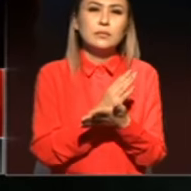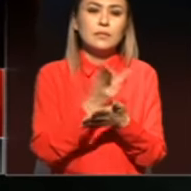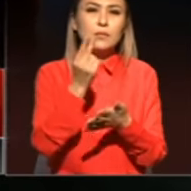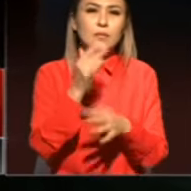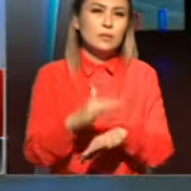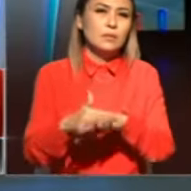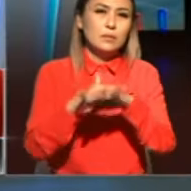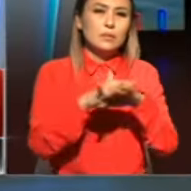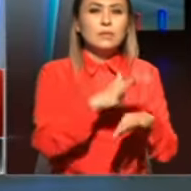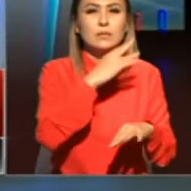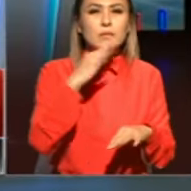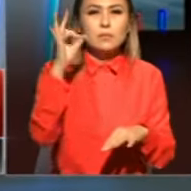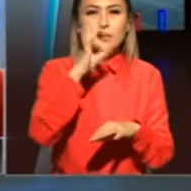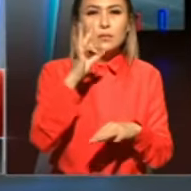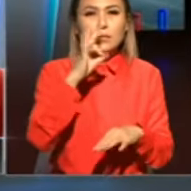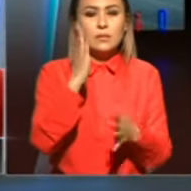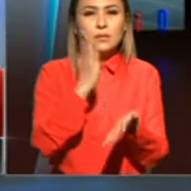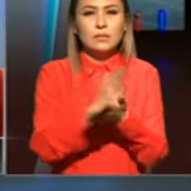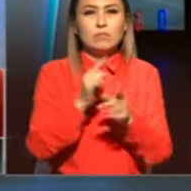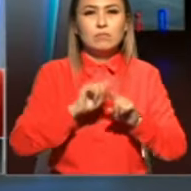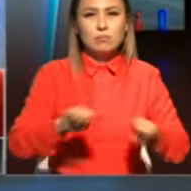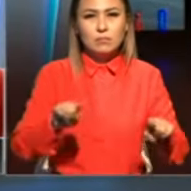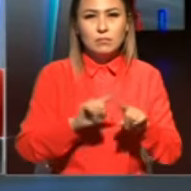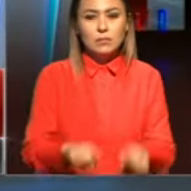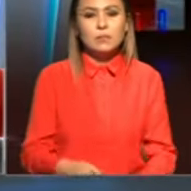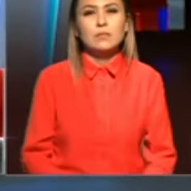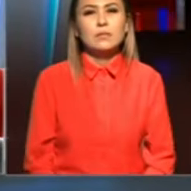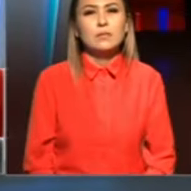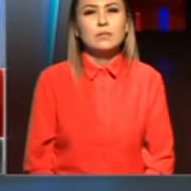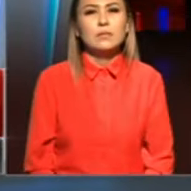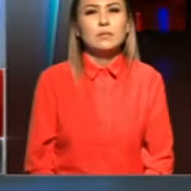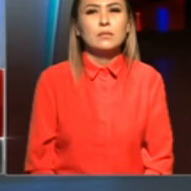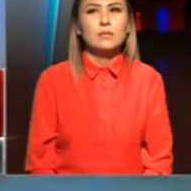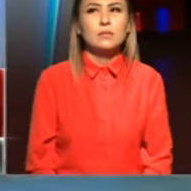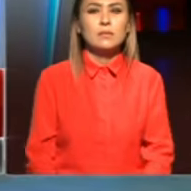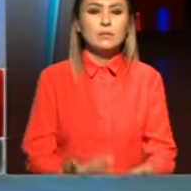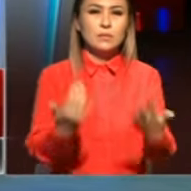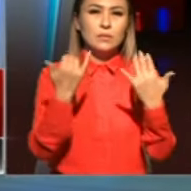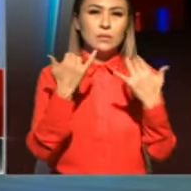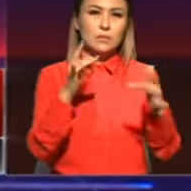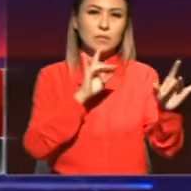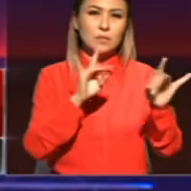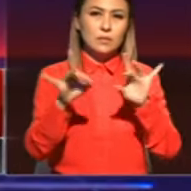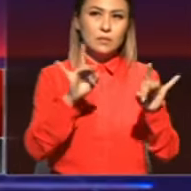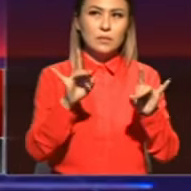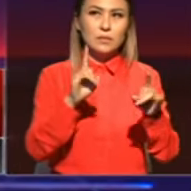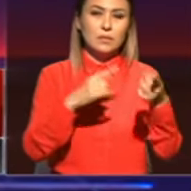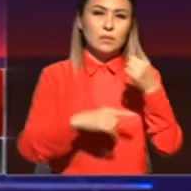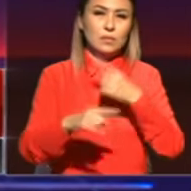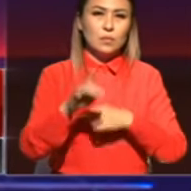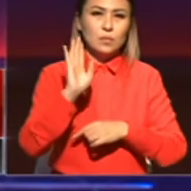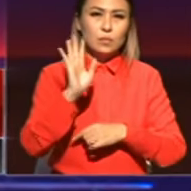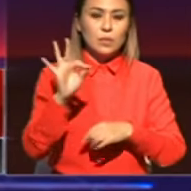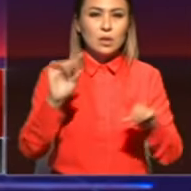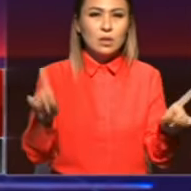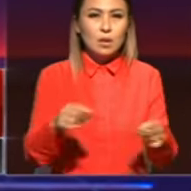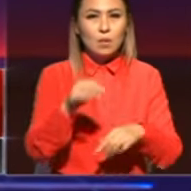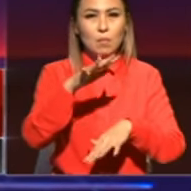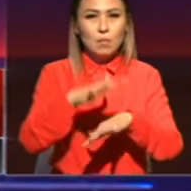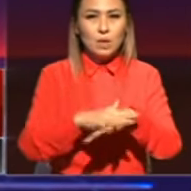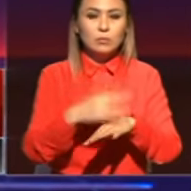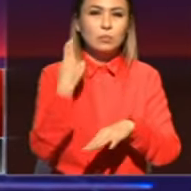бөлу жөнінде қазір талқылаулар жүріп жатыр. Жоқ, қарызды бар ғой, үзілісті уақыт келген екен, Еуропа қайта құру және даму банкінен